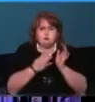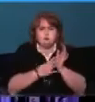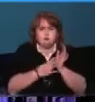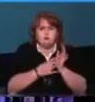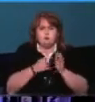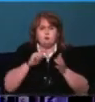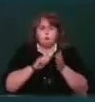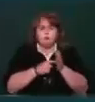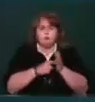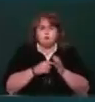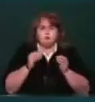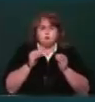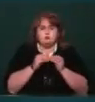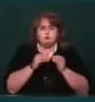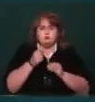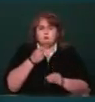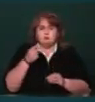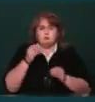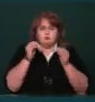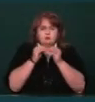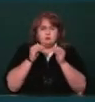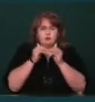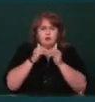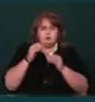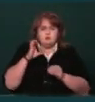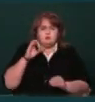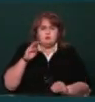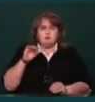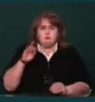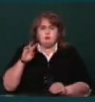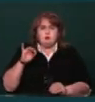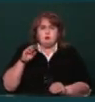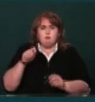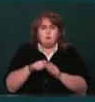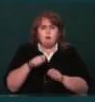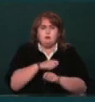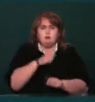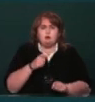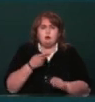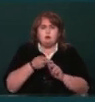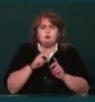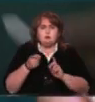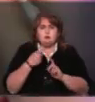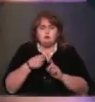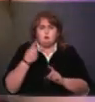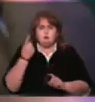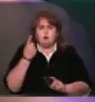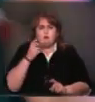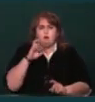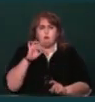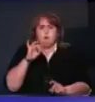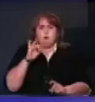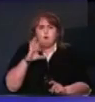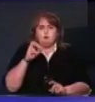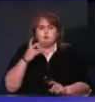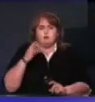0,529 умножить на 10 минус 10 степени метра. Это называется первая боровская